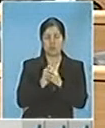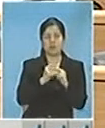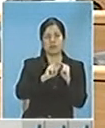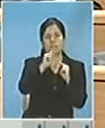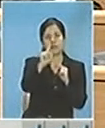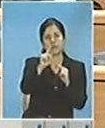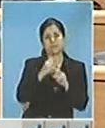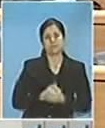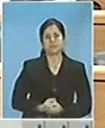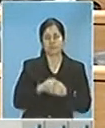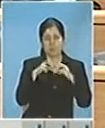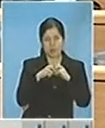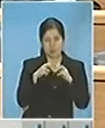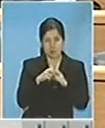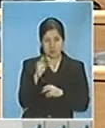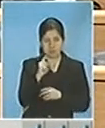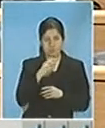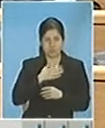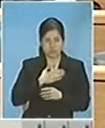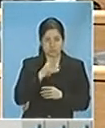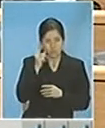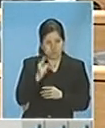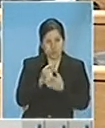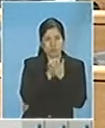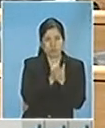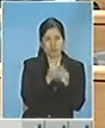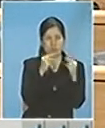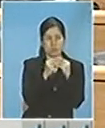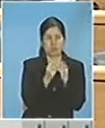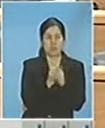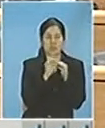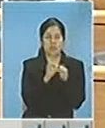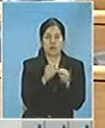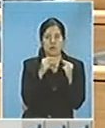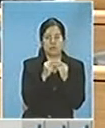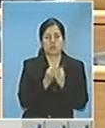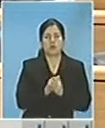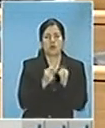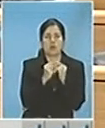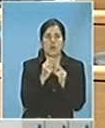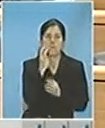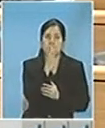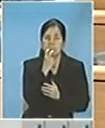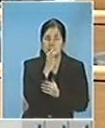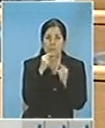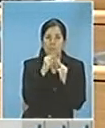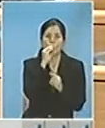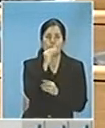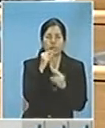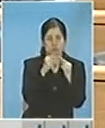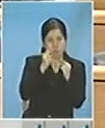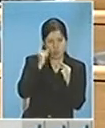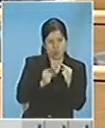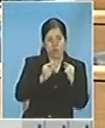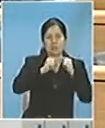คือต้องรักษาให้บริสุทธิ์ในการออกเสียงคือออกเสียงให้ถูกต้องและชัดเจน